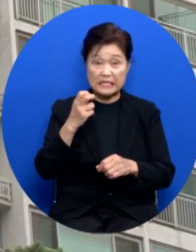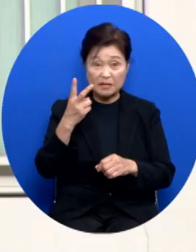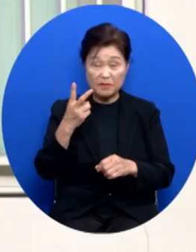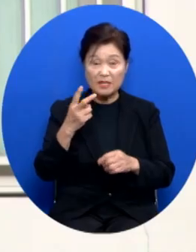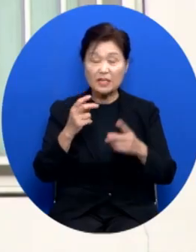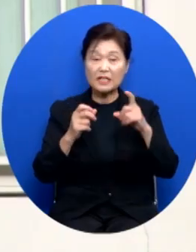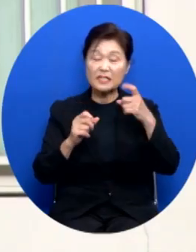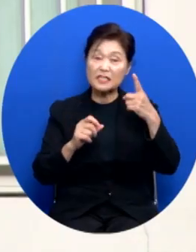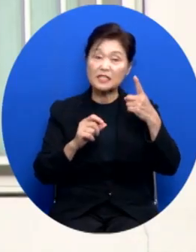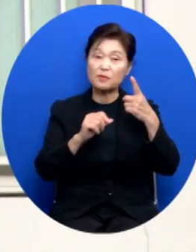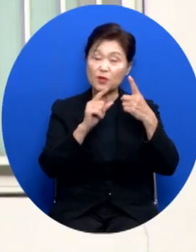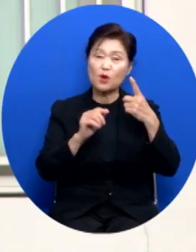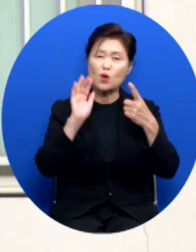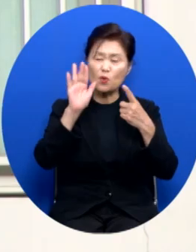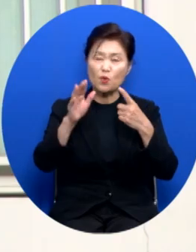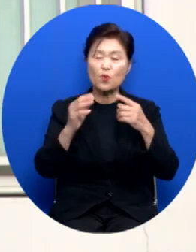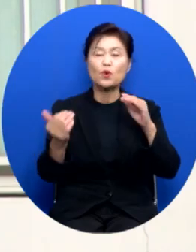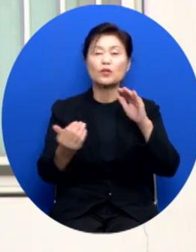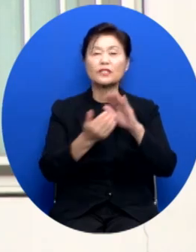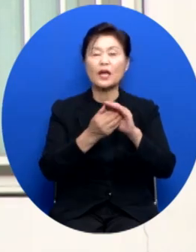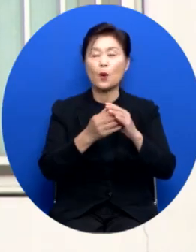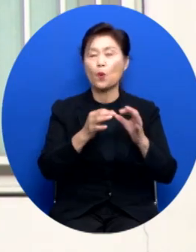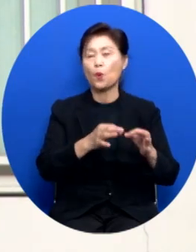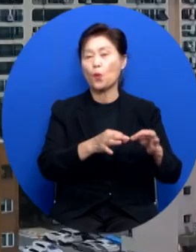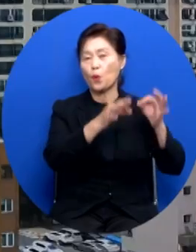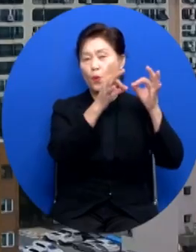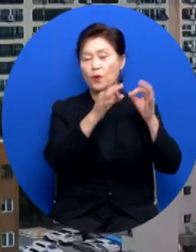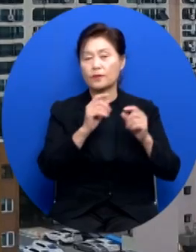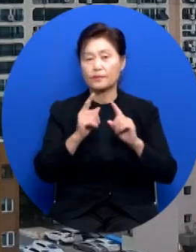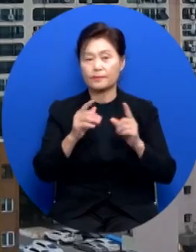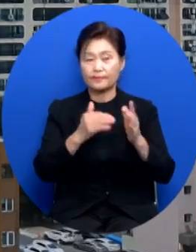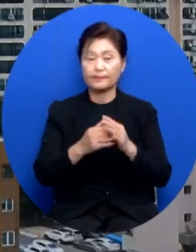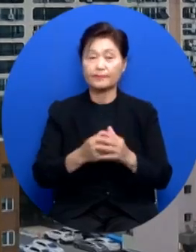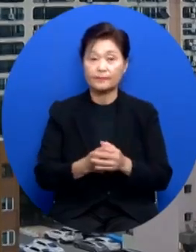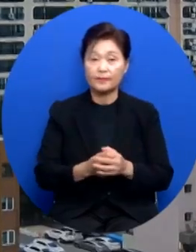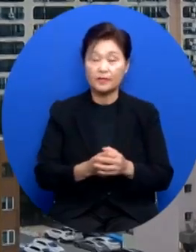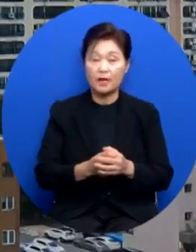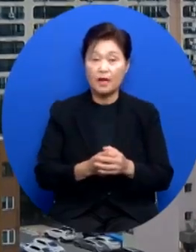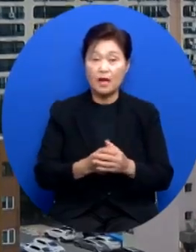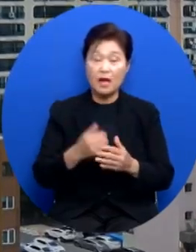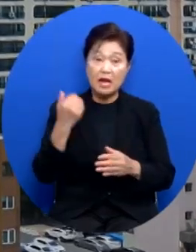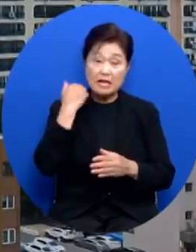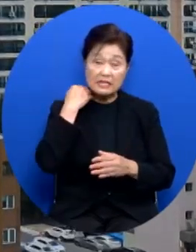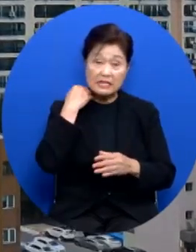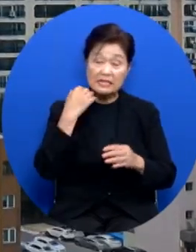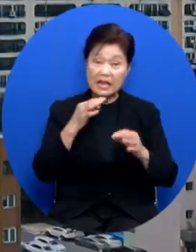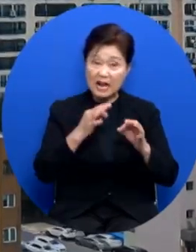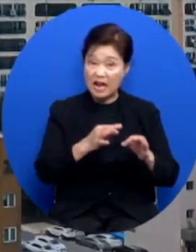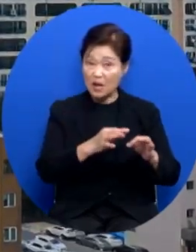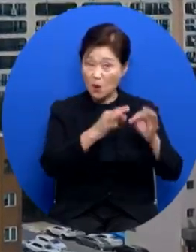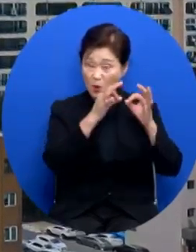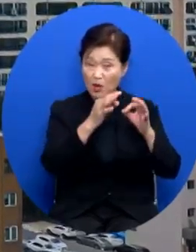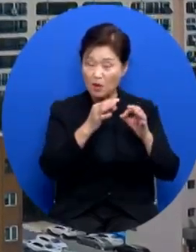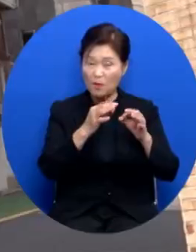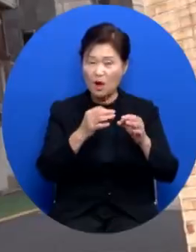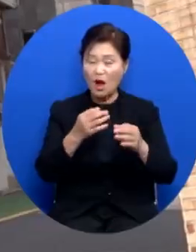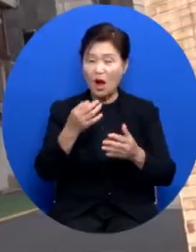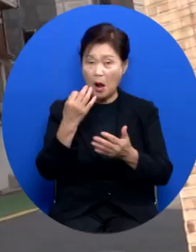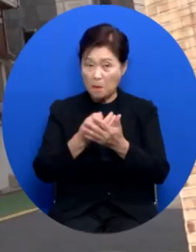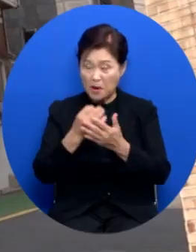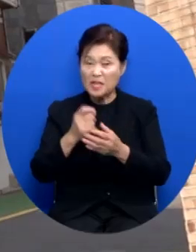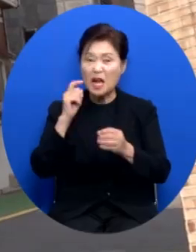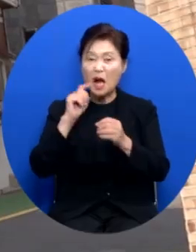이후 20개월 만에 최고치를 기록한 것으로 나타났습니다. 전세가율이 오르면서 투자 목적으로 전세를 끼고